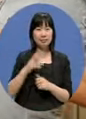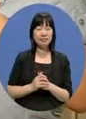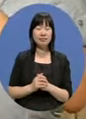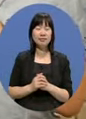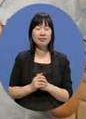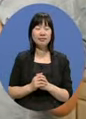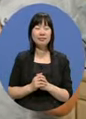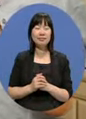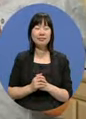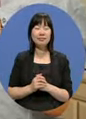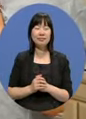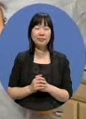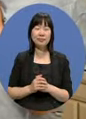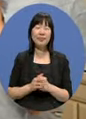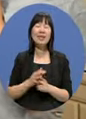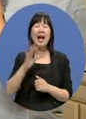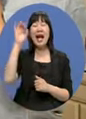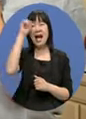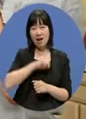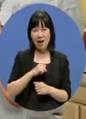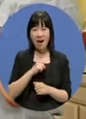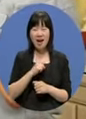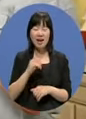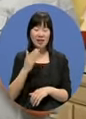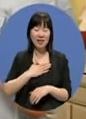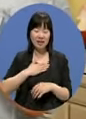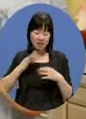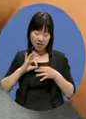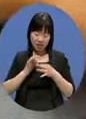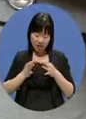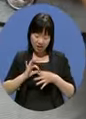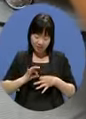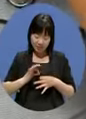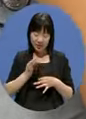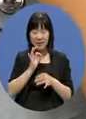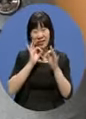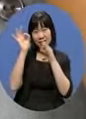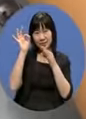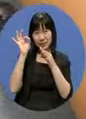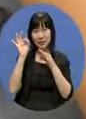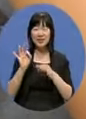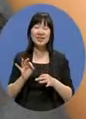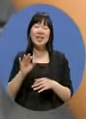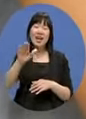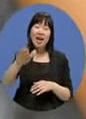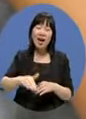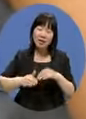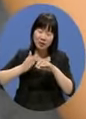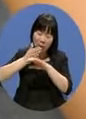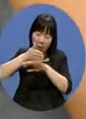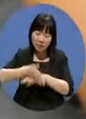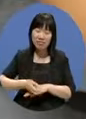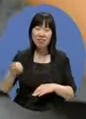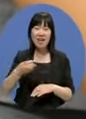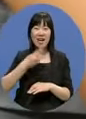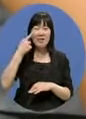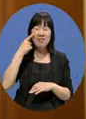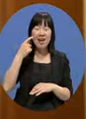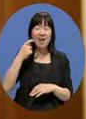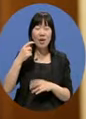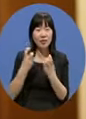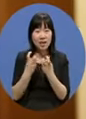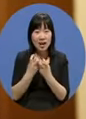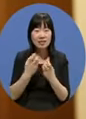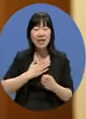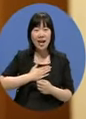아 단추를 잘 맞구나 미루야 차근차근 다시 해보니까 어떻게 해야